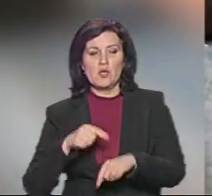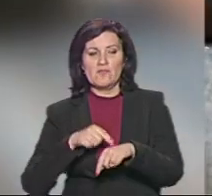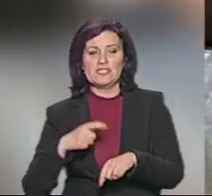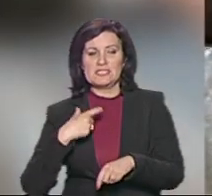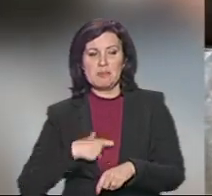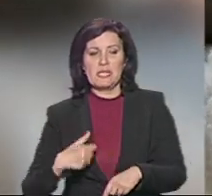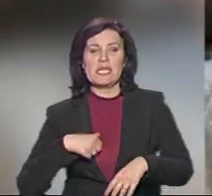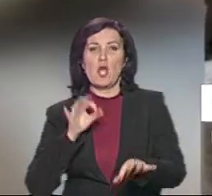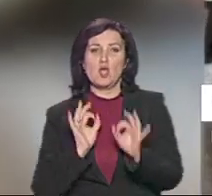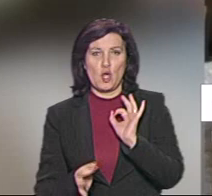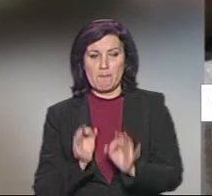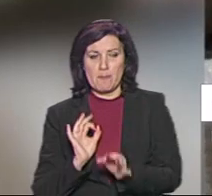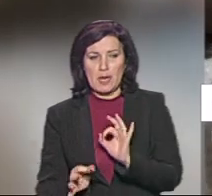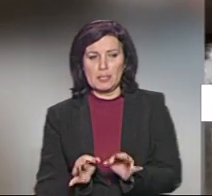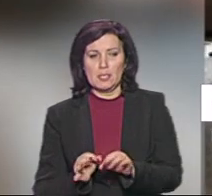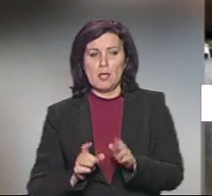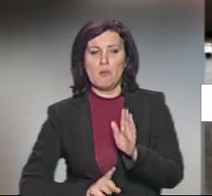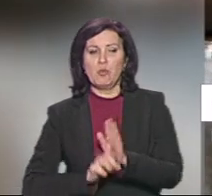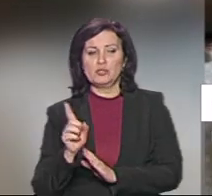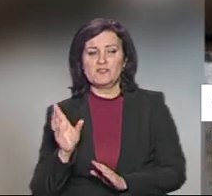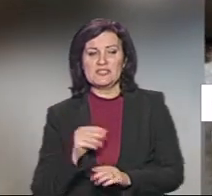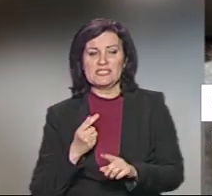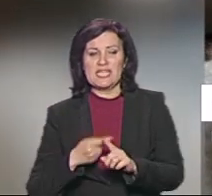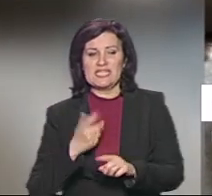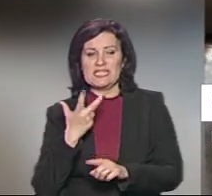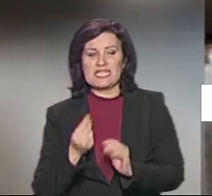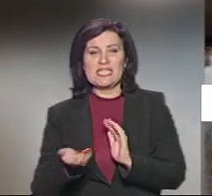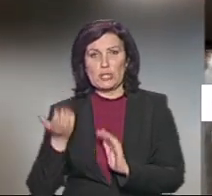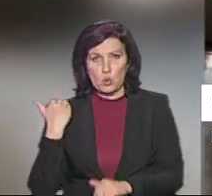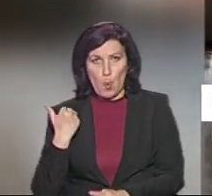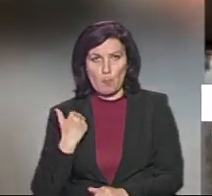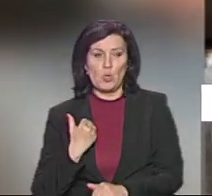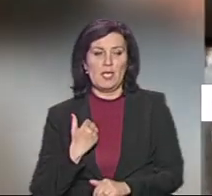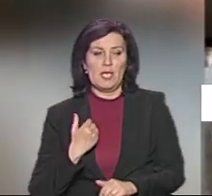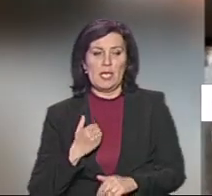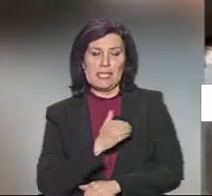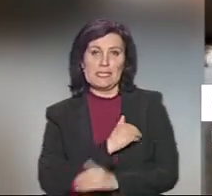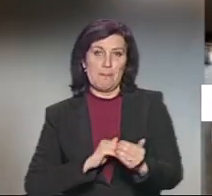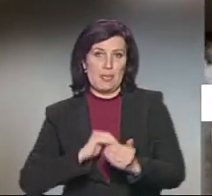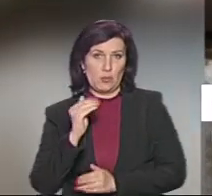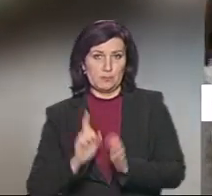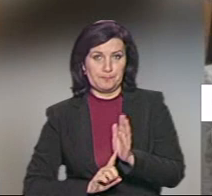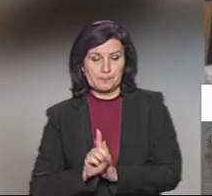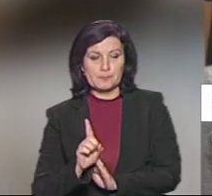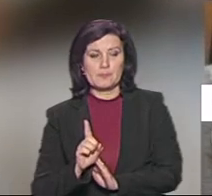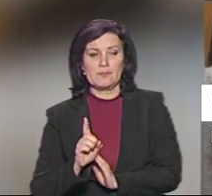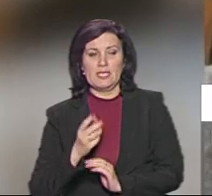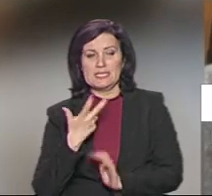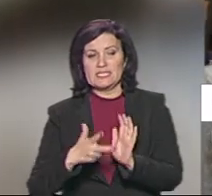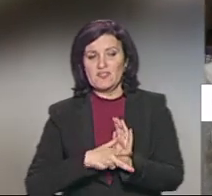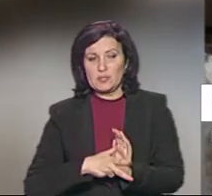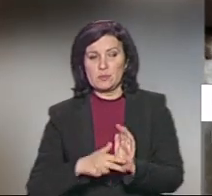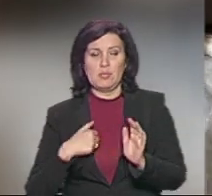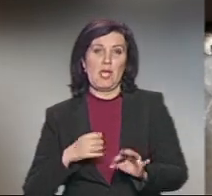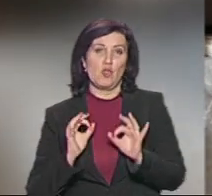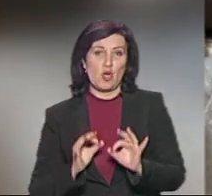Відчуваю себе я нормально. Почалося все це 3 дні тому. Саме температура почалася. Температура 38, і я